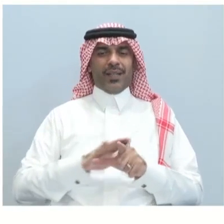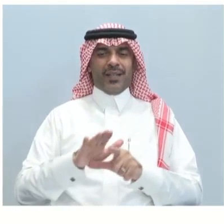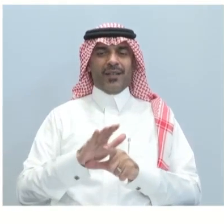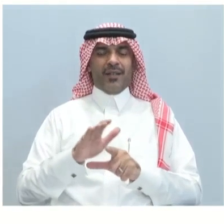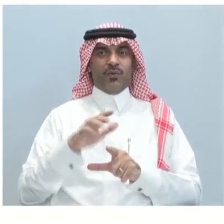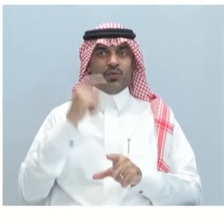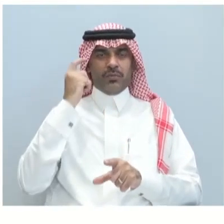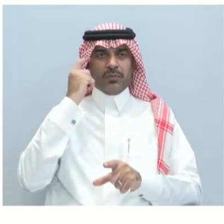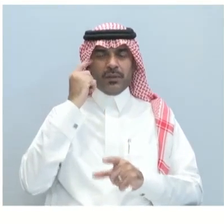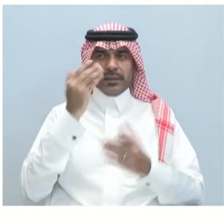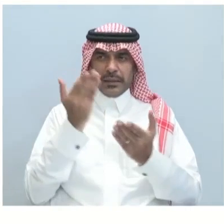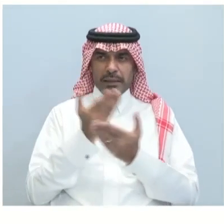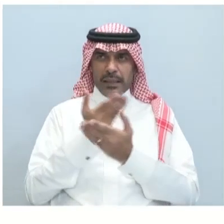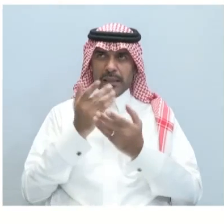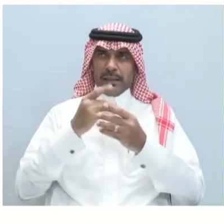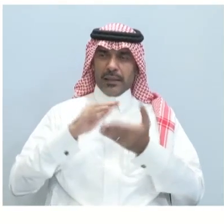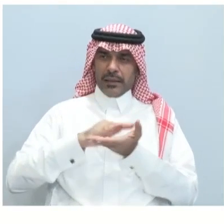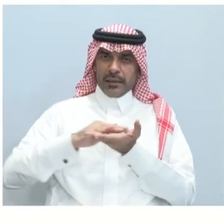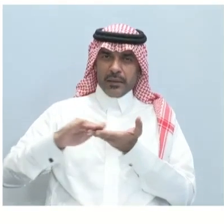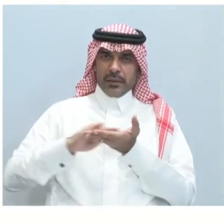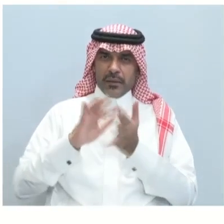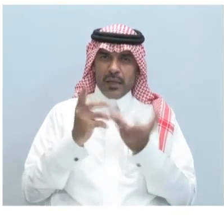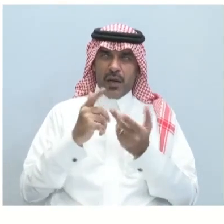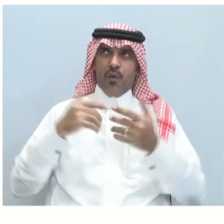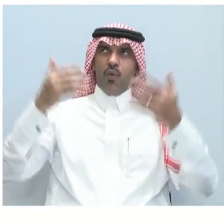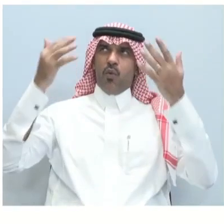مظاهر السطح ومناخ وطني